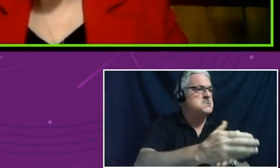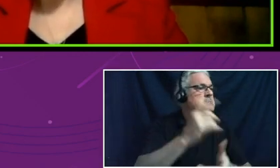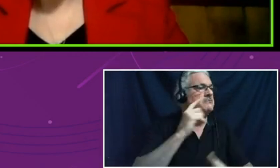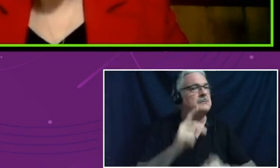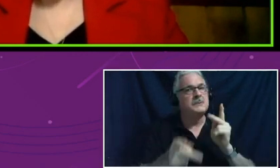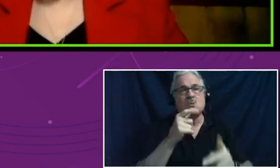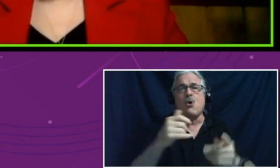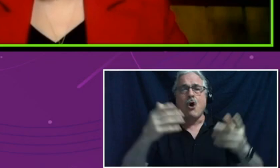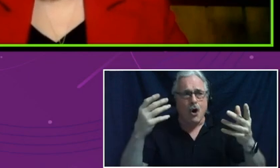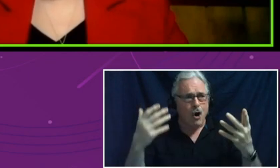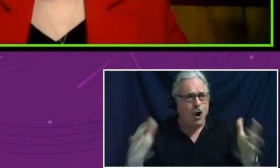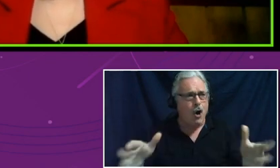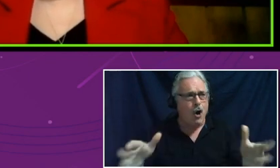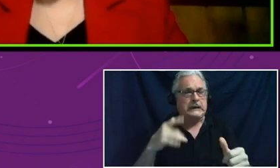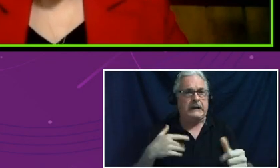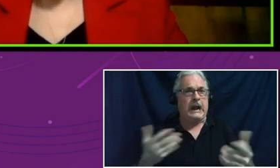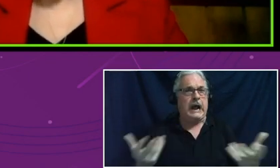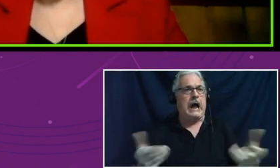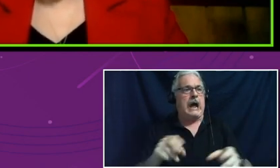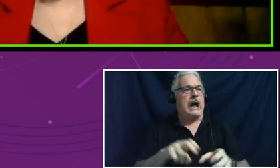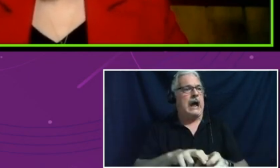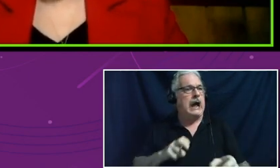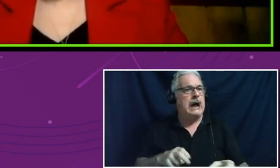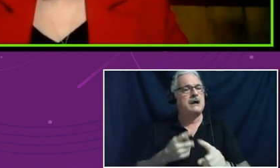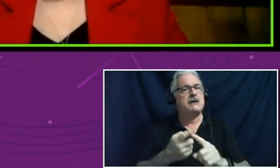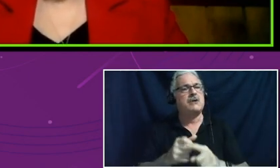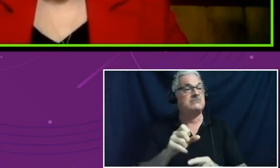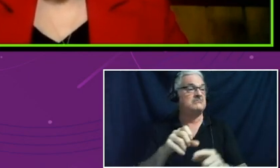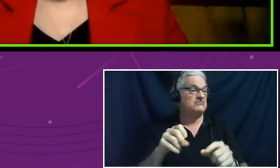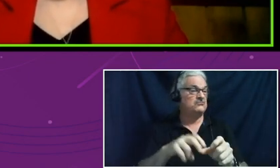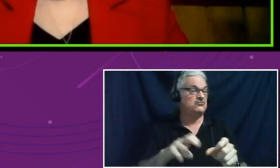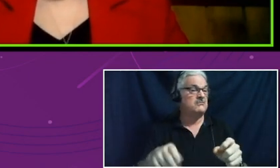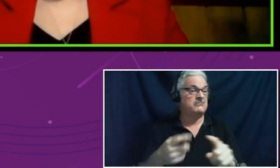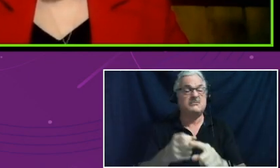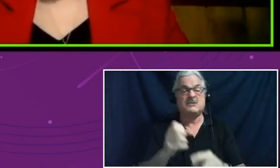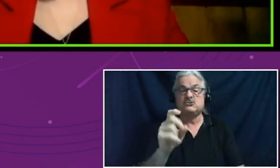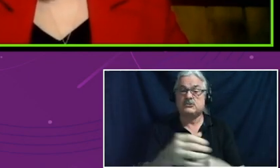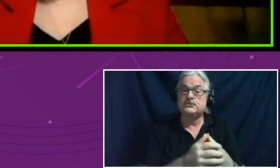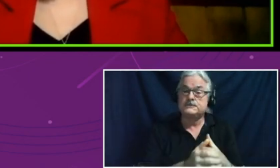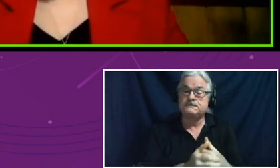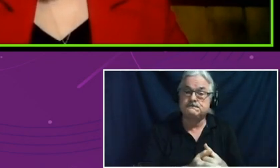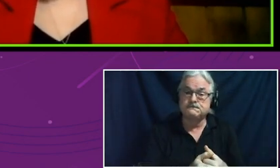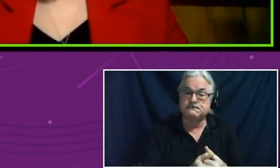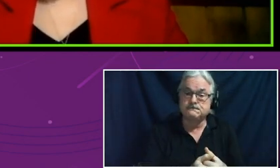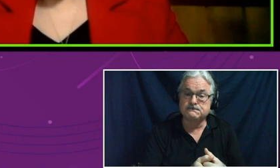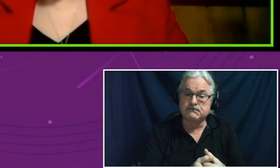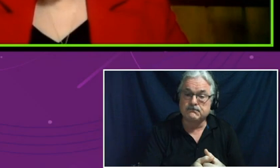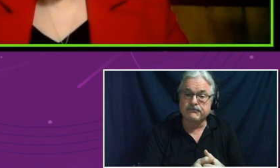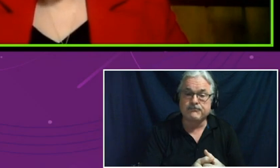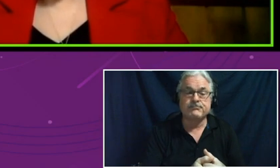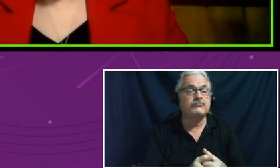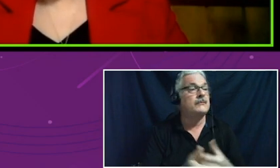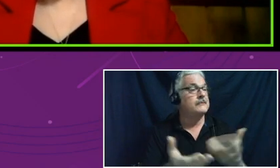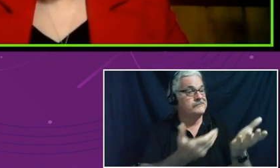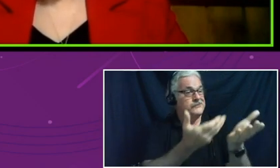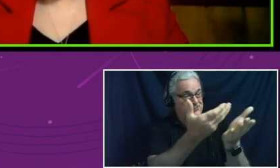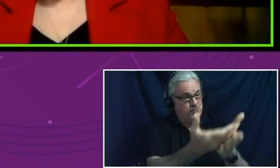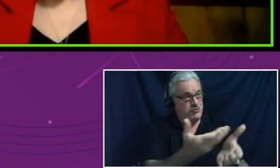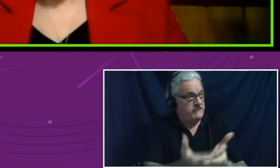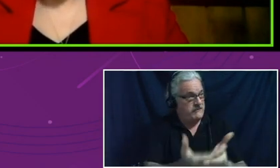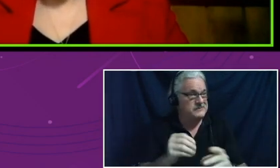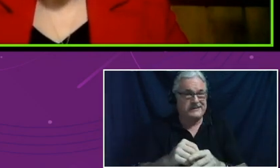à l'école, avec les familles qui s'appauvrissent davantage. Donc, la pandémie a aggravé l'exclusion pour ceux qui étaient déjà confrontés à